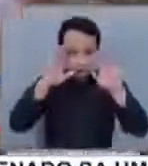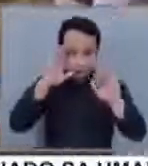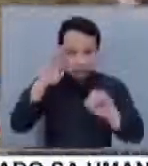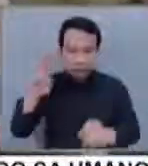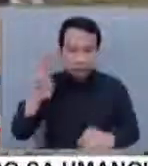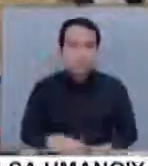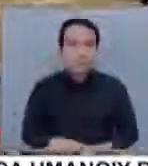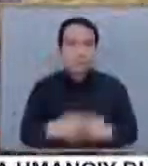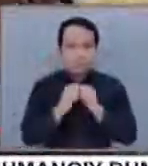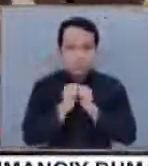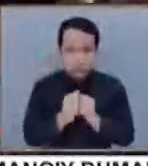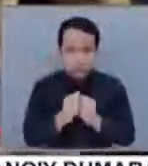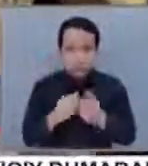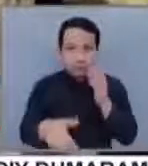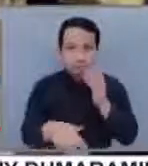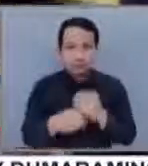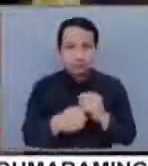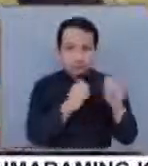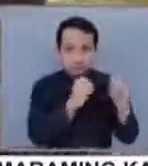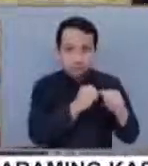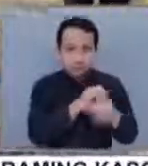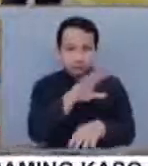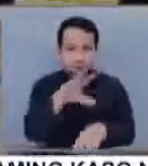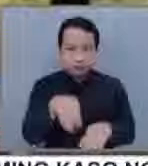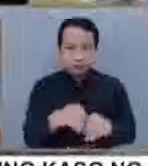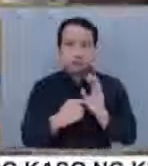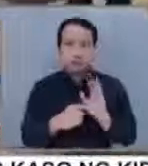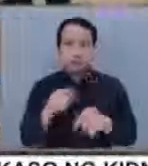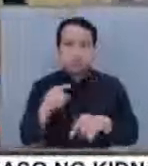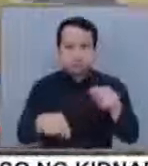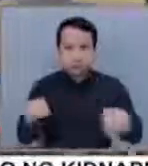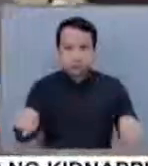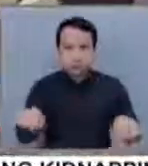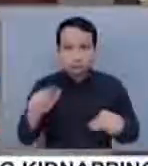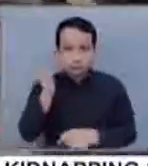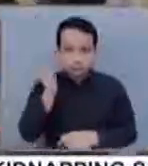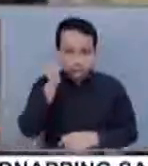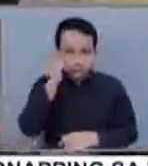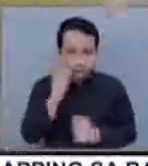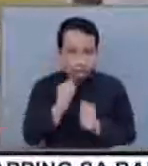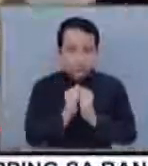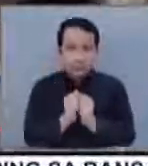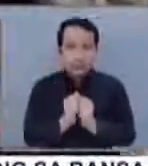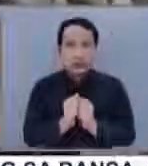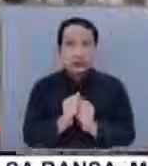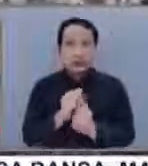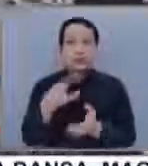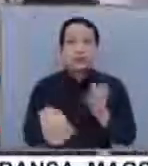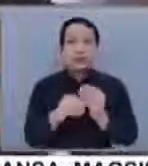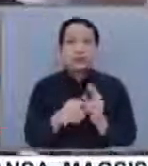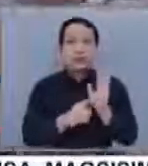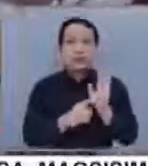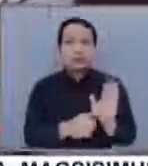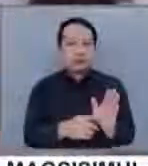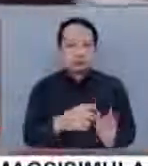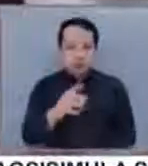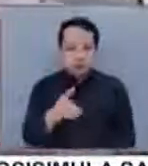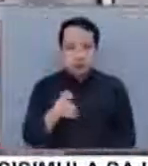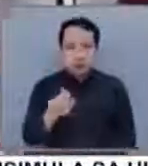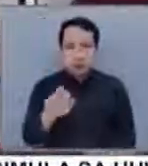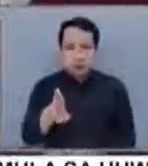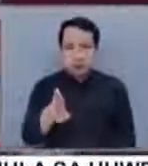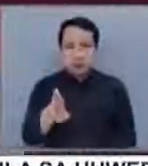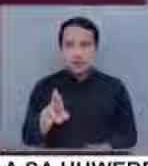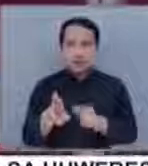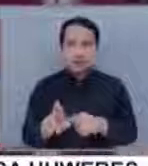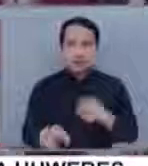rin na inaasang dadalo rito ang iba't ibang ahensya ng pamahalaan, particular na rin ang DNR at ang DA.